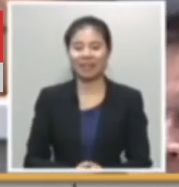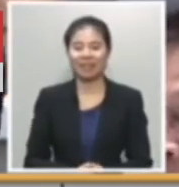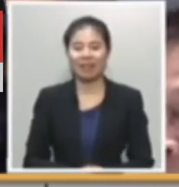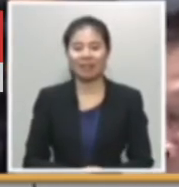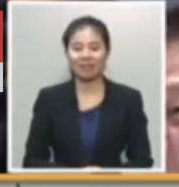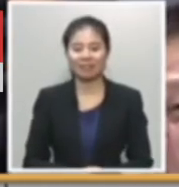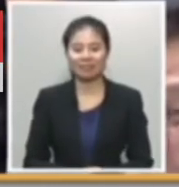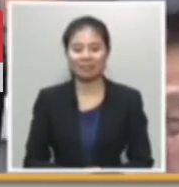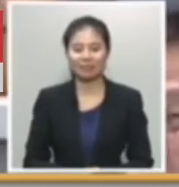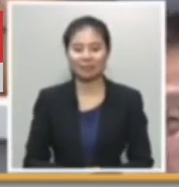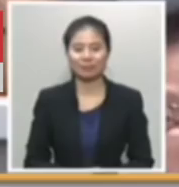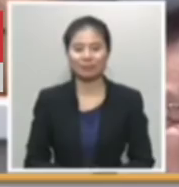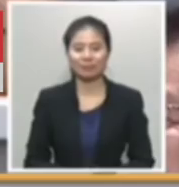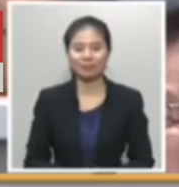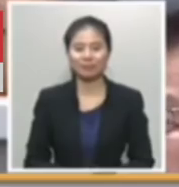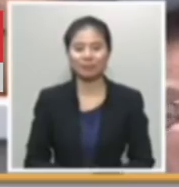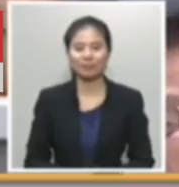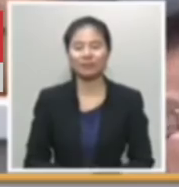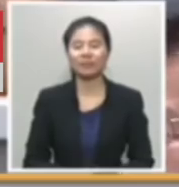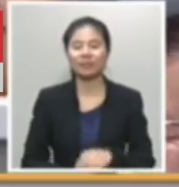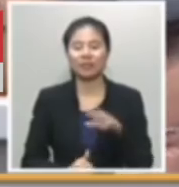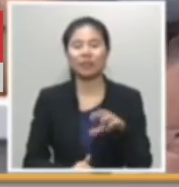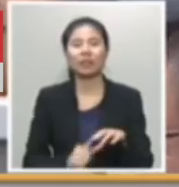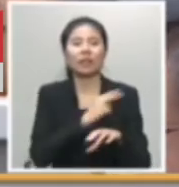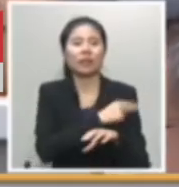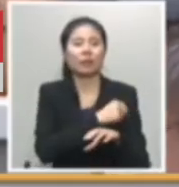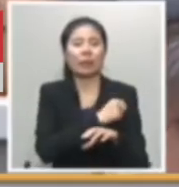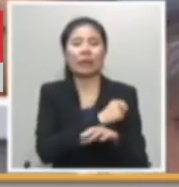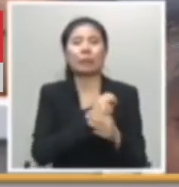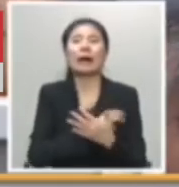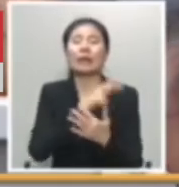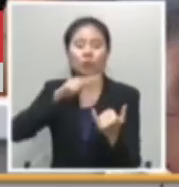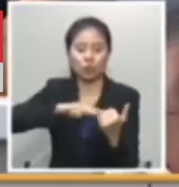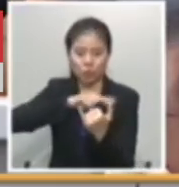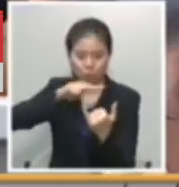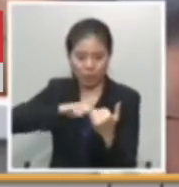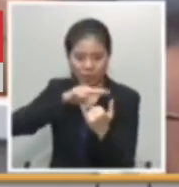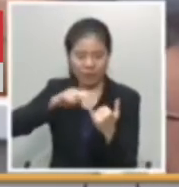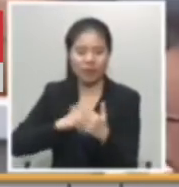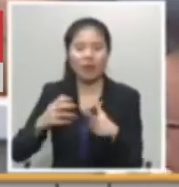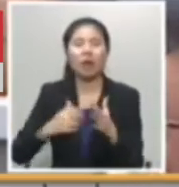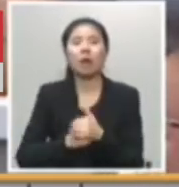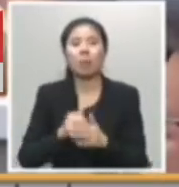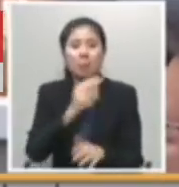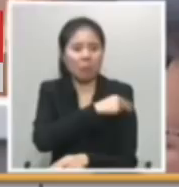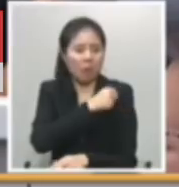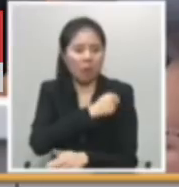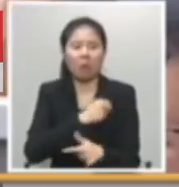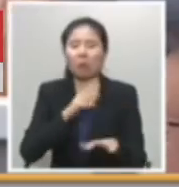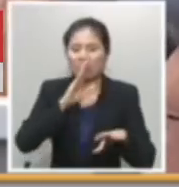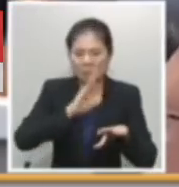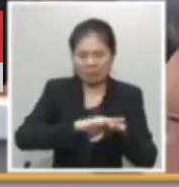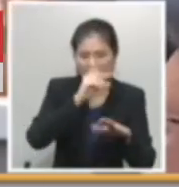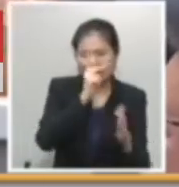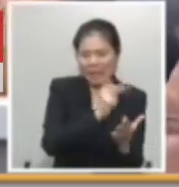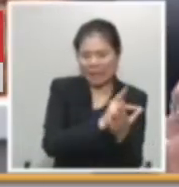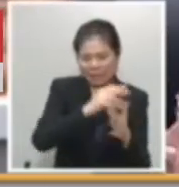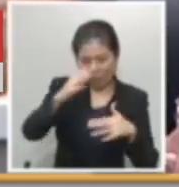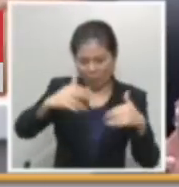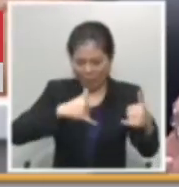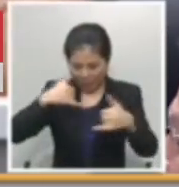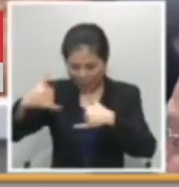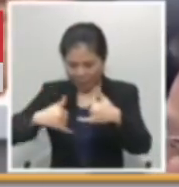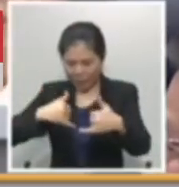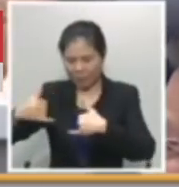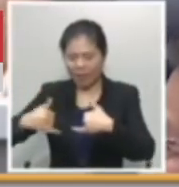ครับการรักษาพยาบาลประเทศไทยเก่งที่สุดดีที่สุดดึงหมอเก่งๆมาทั้งโลกเลยให้อินเซนทีฟเลยจูงใจเล